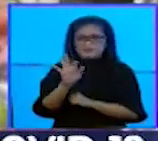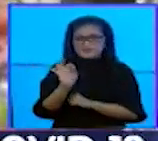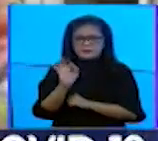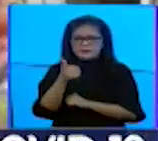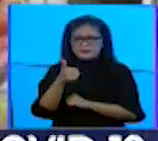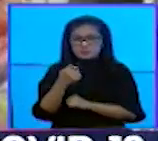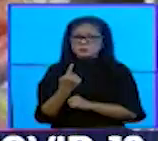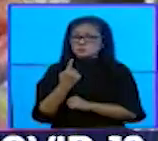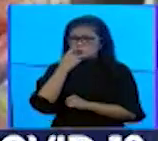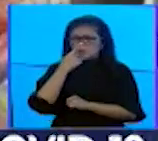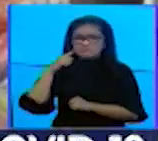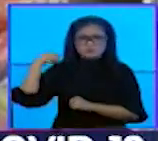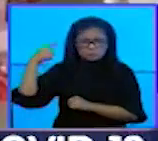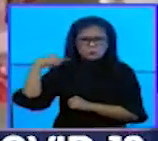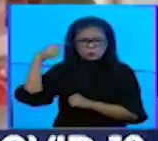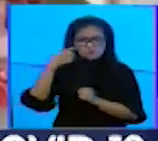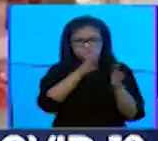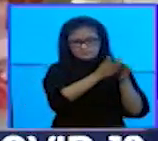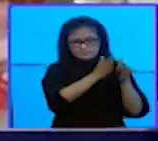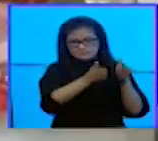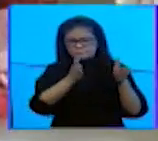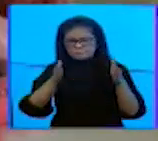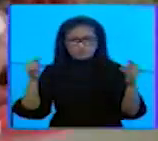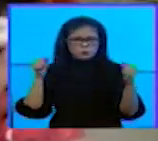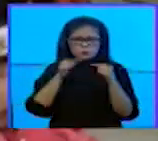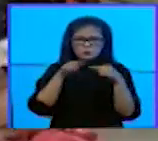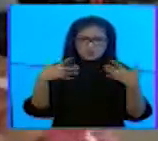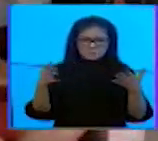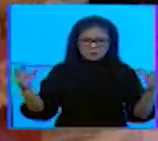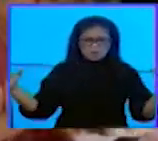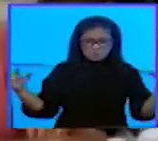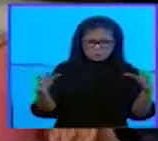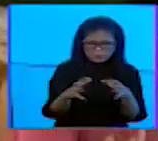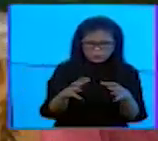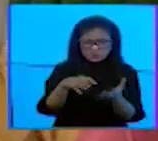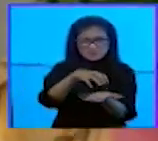pengungsi akan dilakukan secara berkala untuk mencegah timbulnya klaster penyebaran COVID-19 di